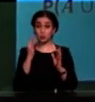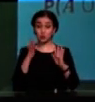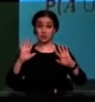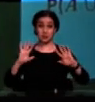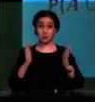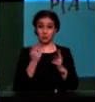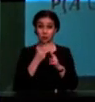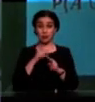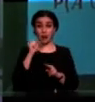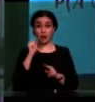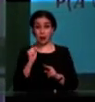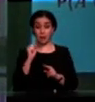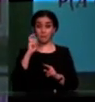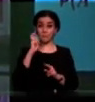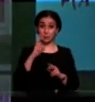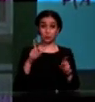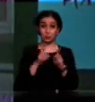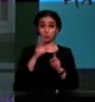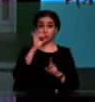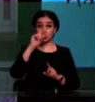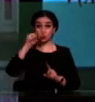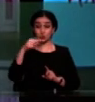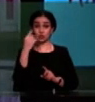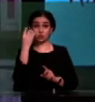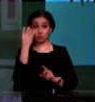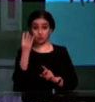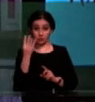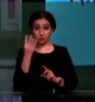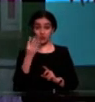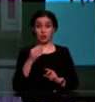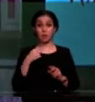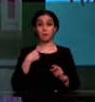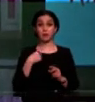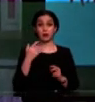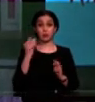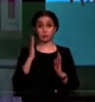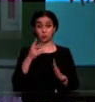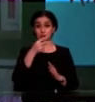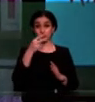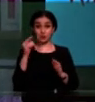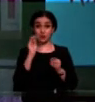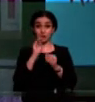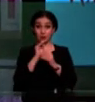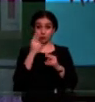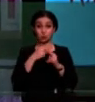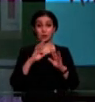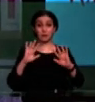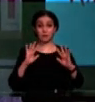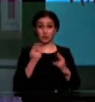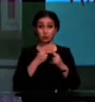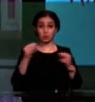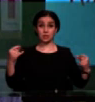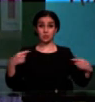вероятность события А и вероятность события Б равны 0,4, тогда мы каждому приравним это событие, и вероятность